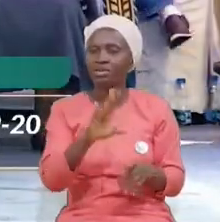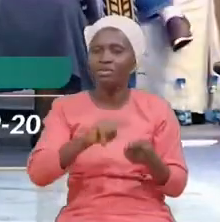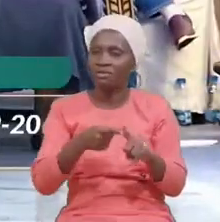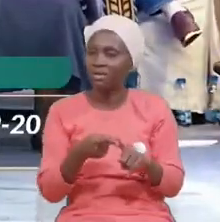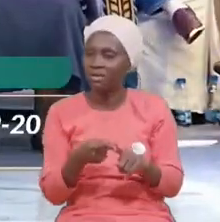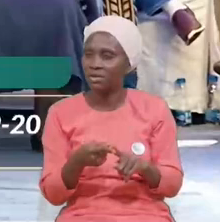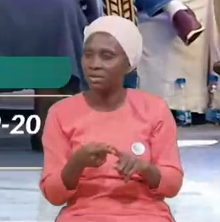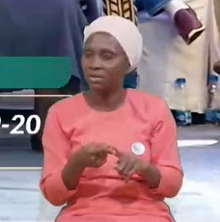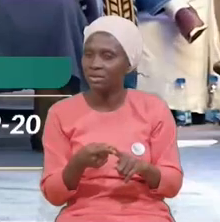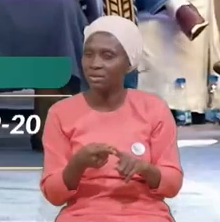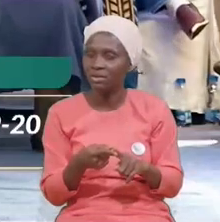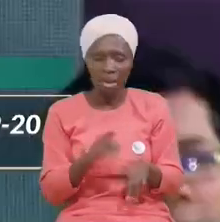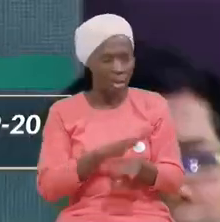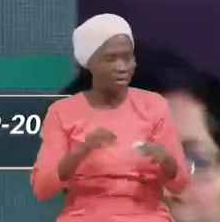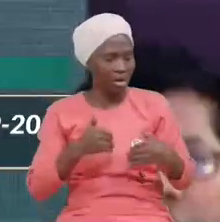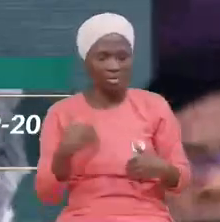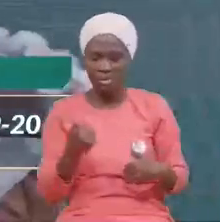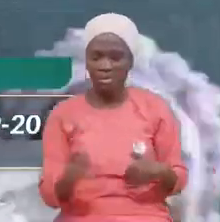n'ai personne que je connaisse.